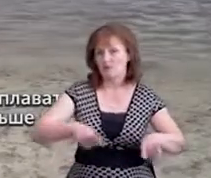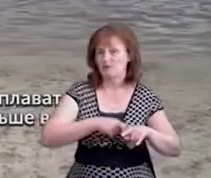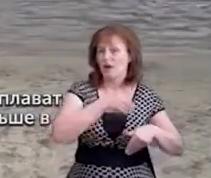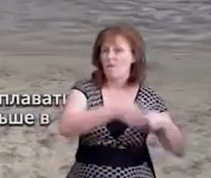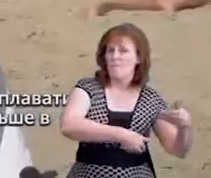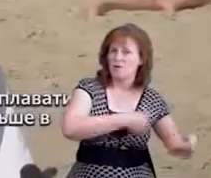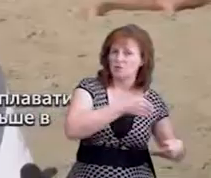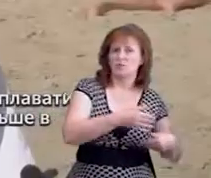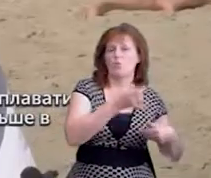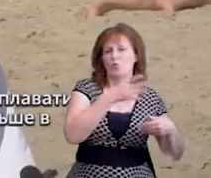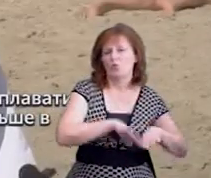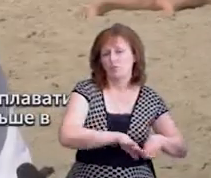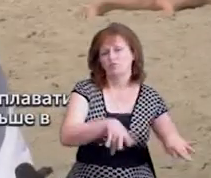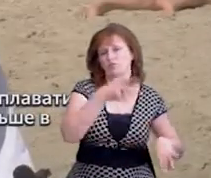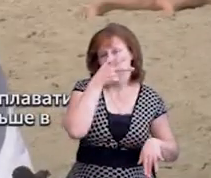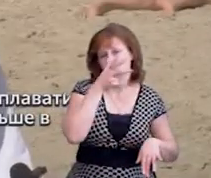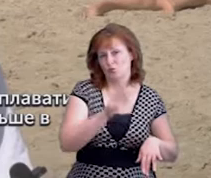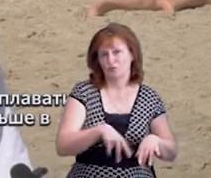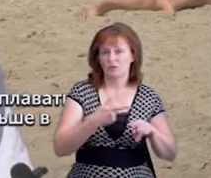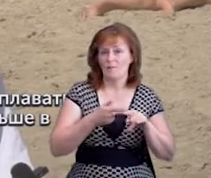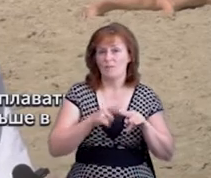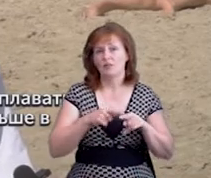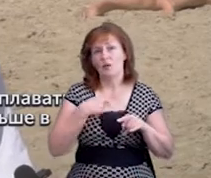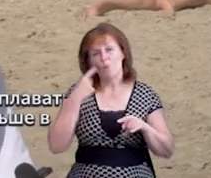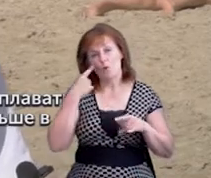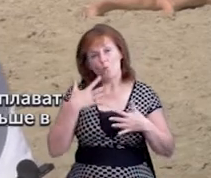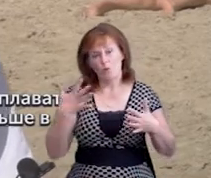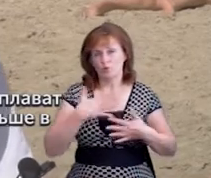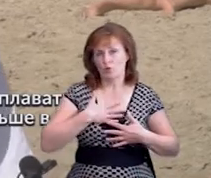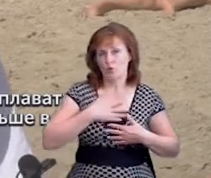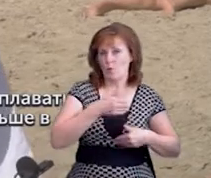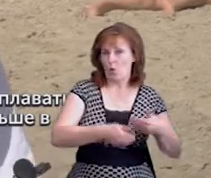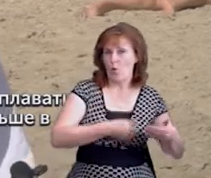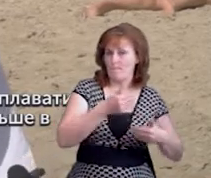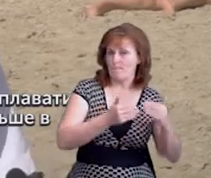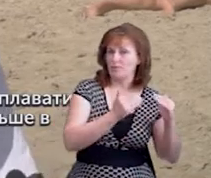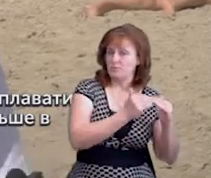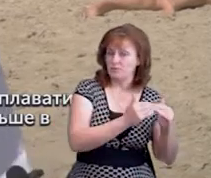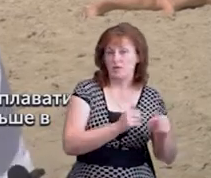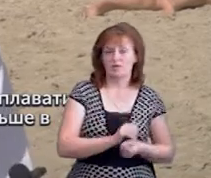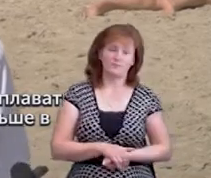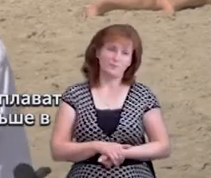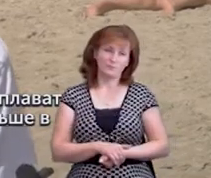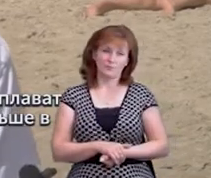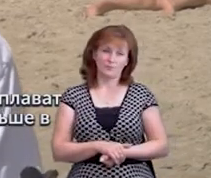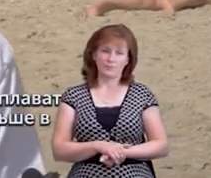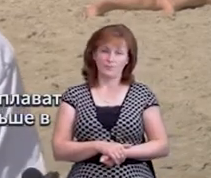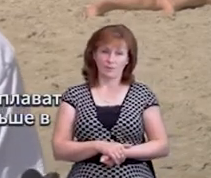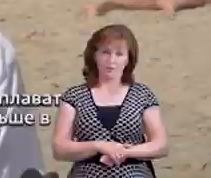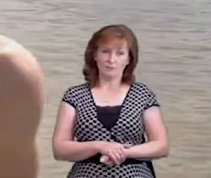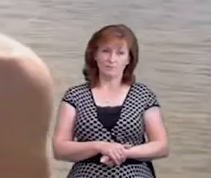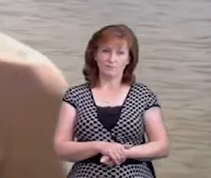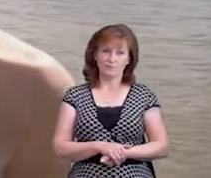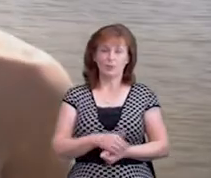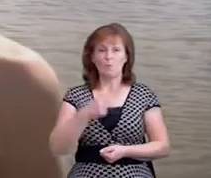іменно плаваєш. От тому я люблю більше в басейні плавати. Ти можеш в басейні постартувати, поділати